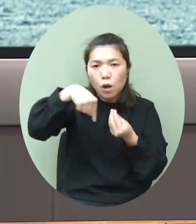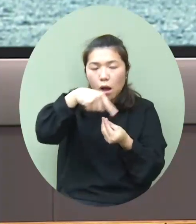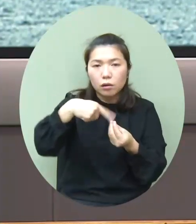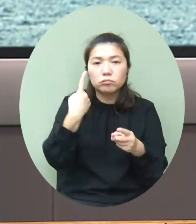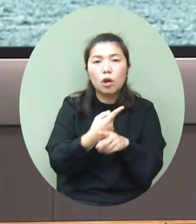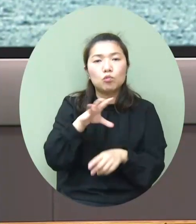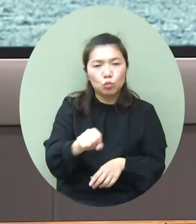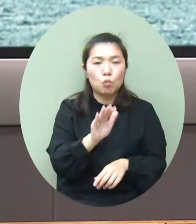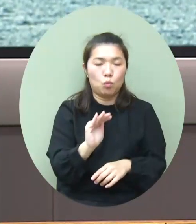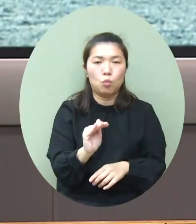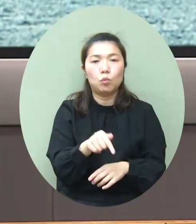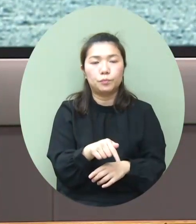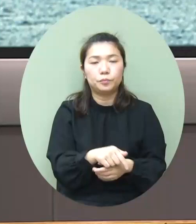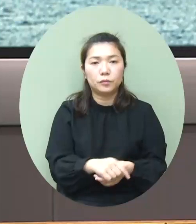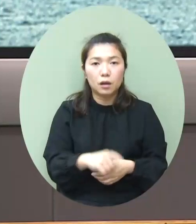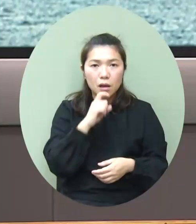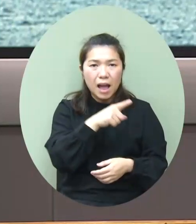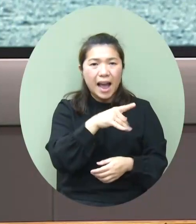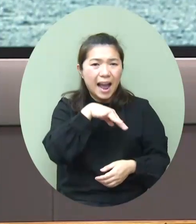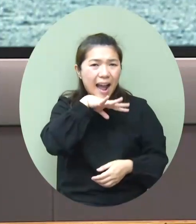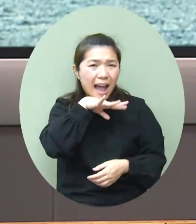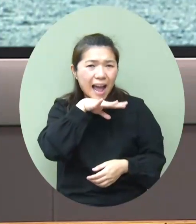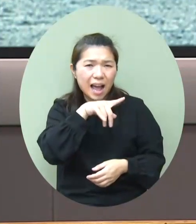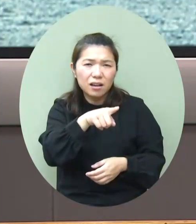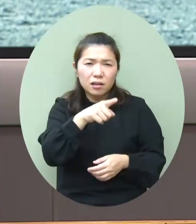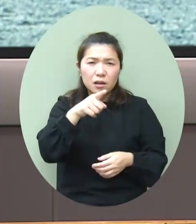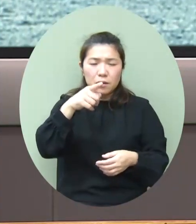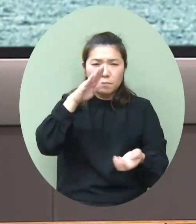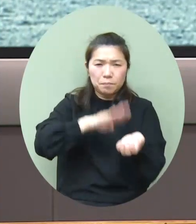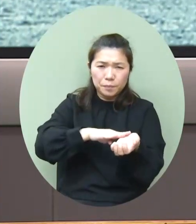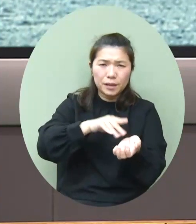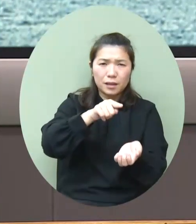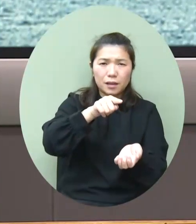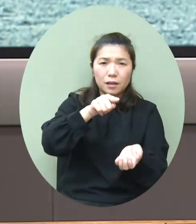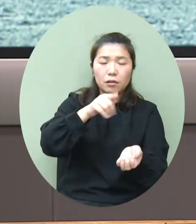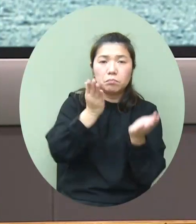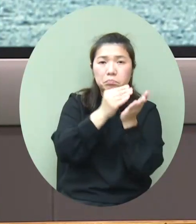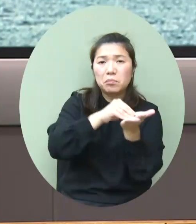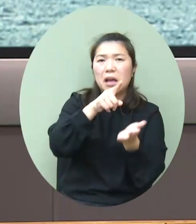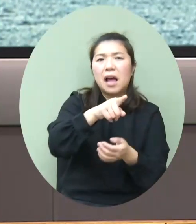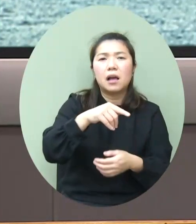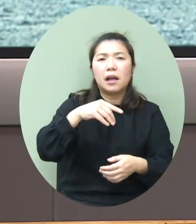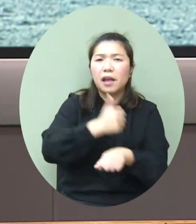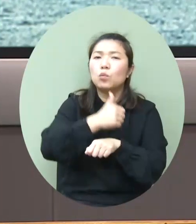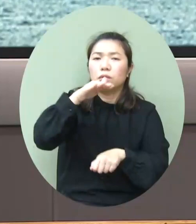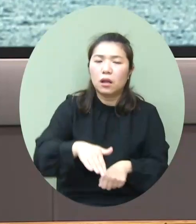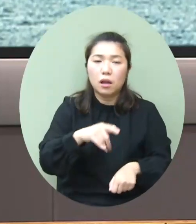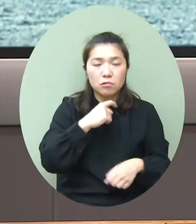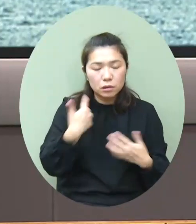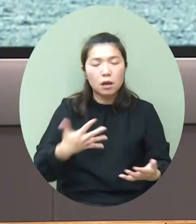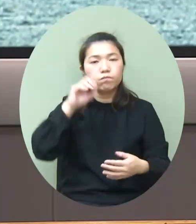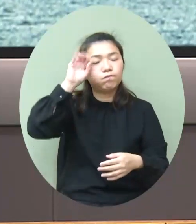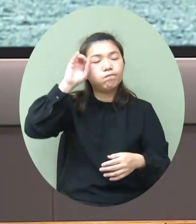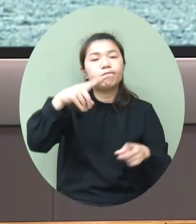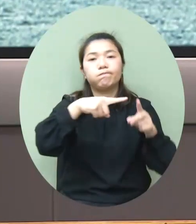在的情况可以使用。出现假阳性的机会是非常的低，所